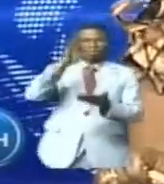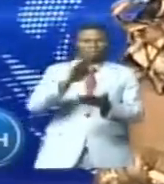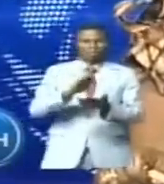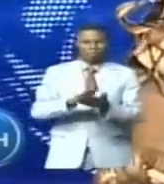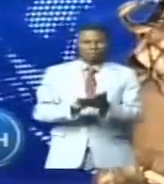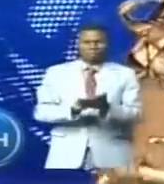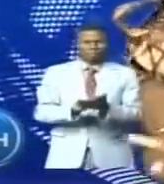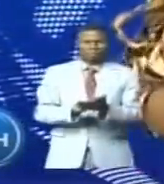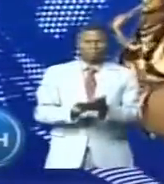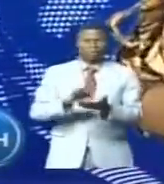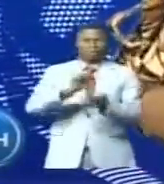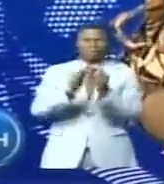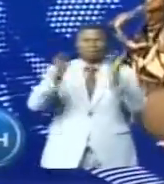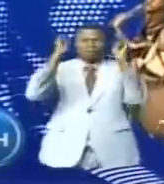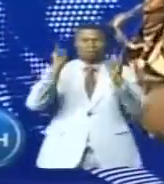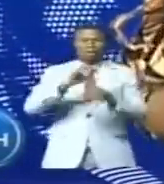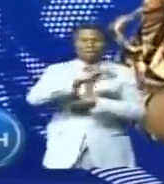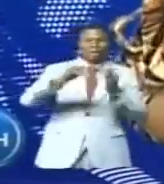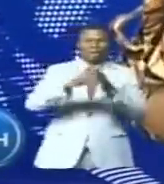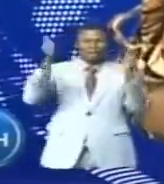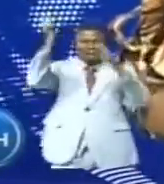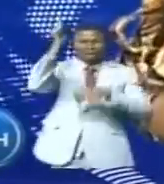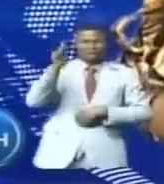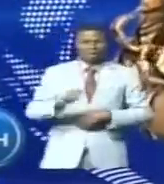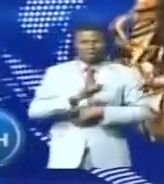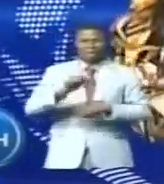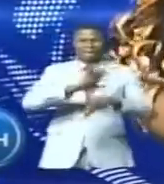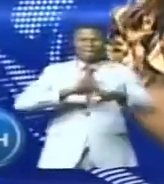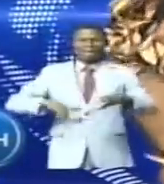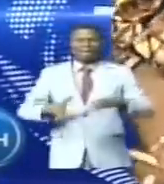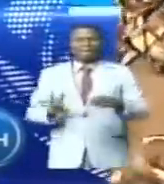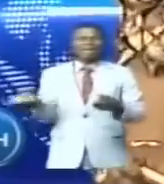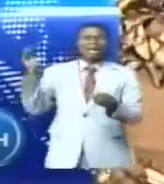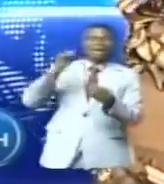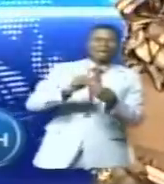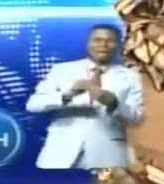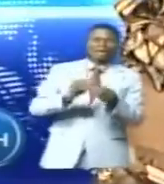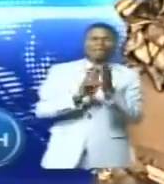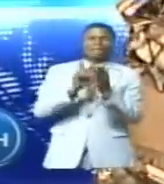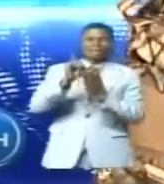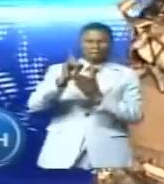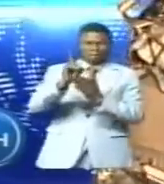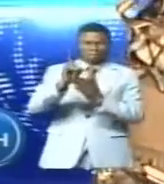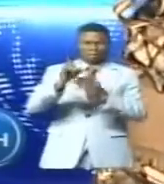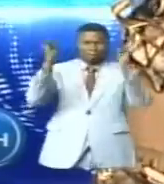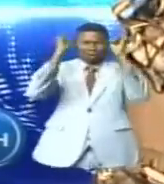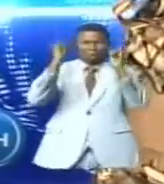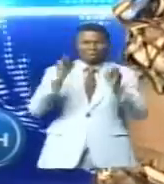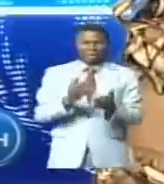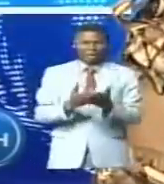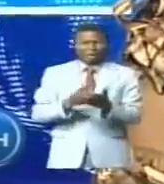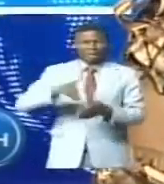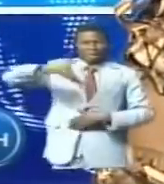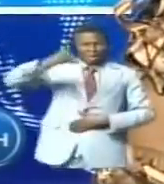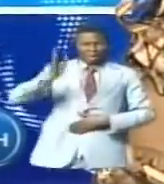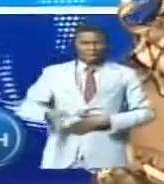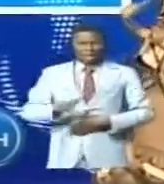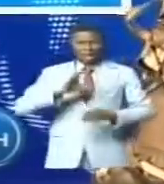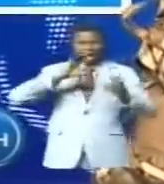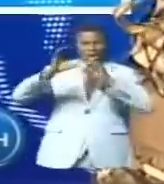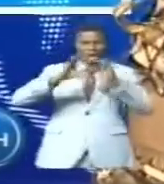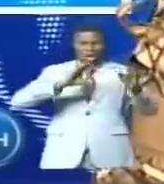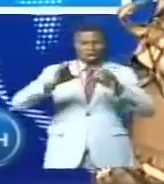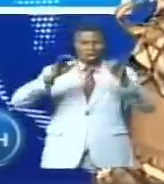fracture numérique en Afrique centrale et comment combler le retard accumulé dans le développement de ce secteur? Les experts de